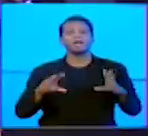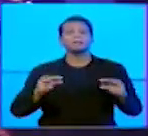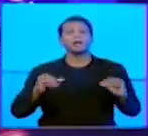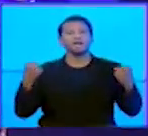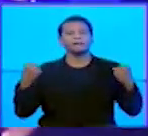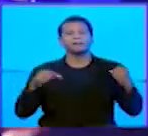hai hai